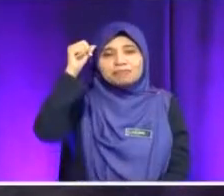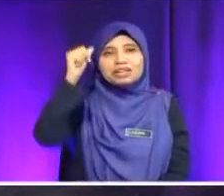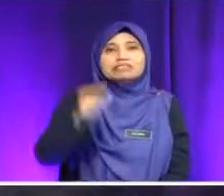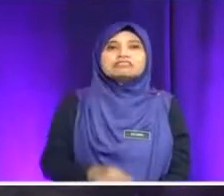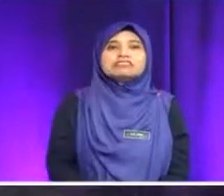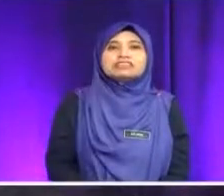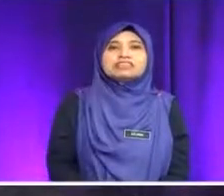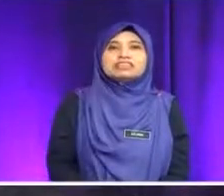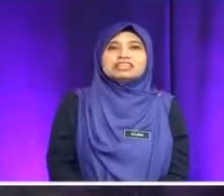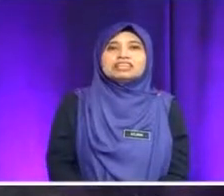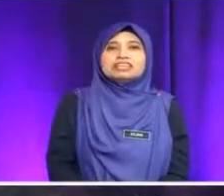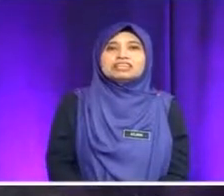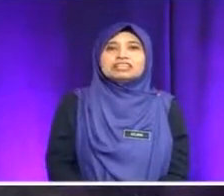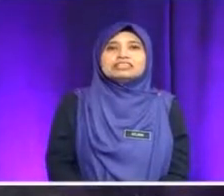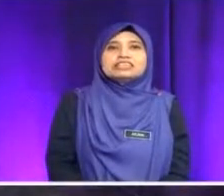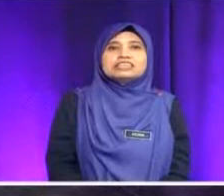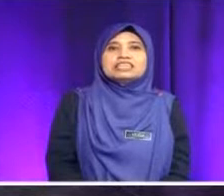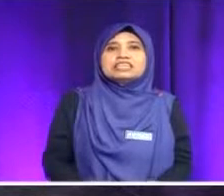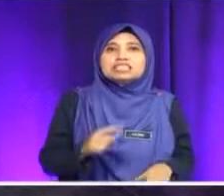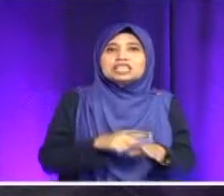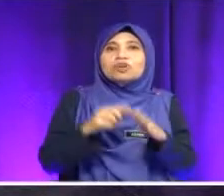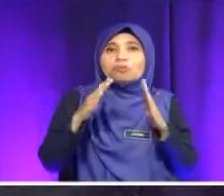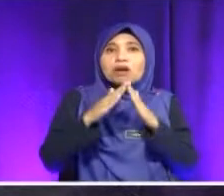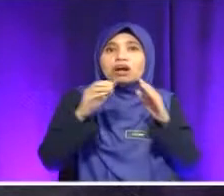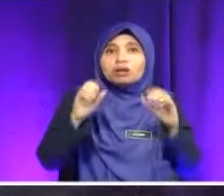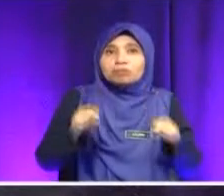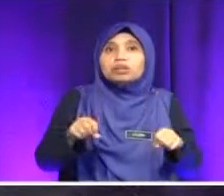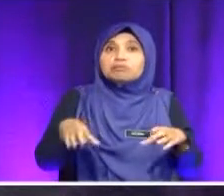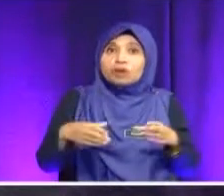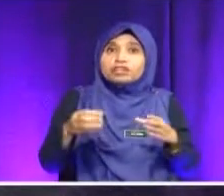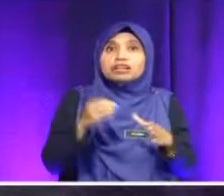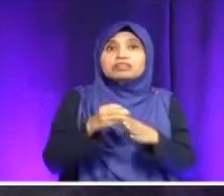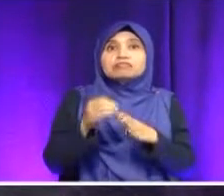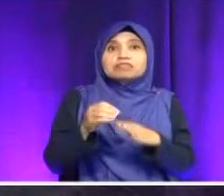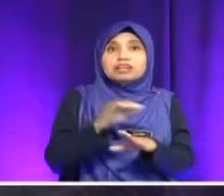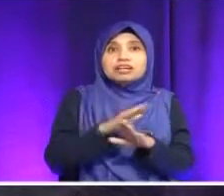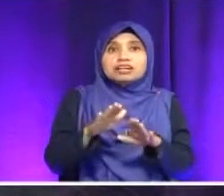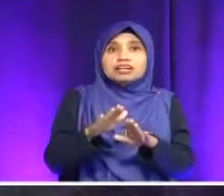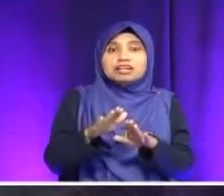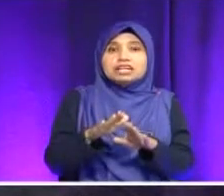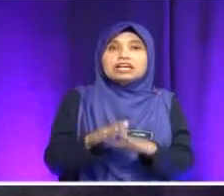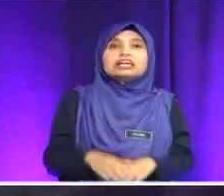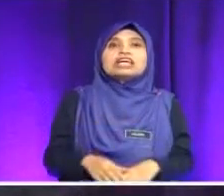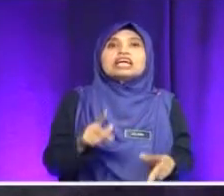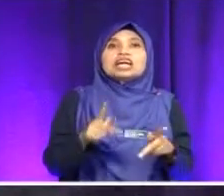oke nah kalau saya Iman